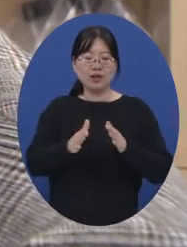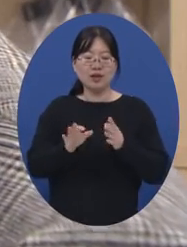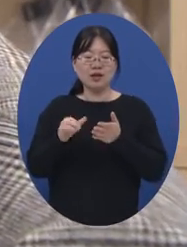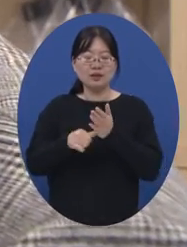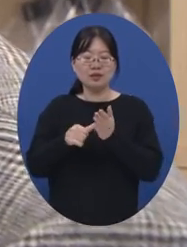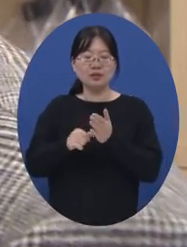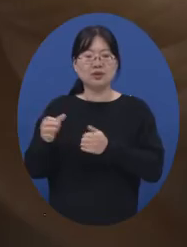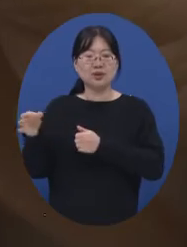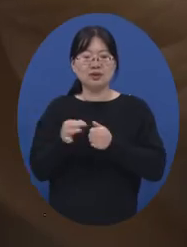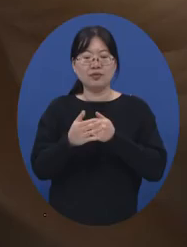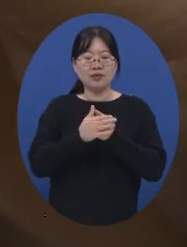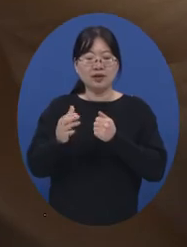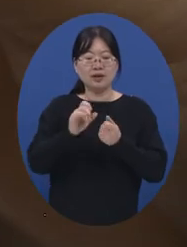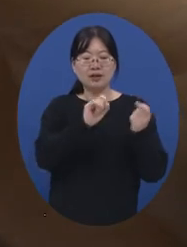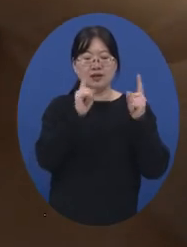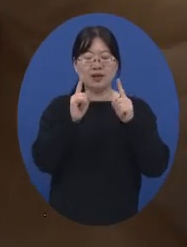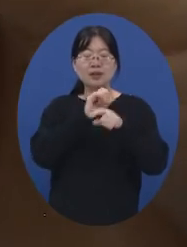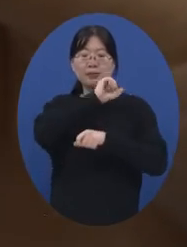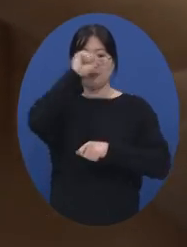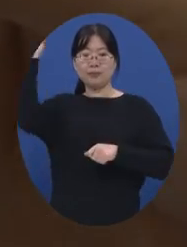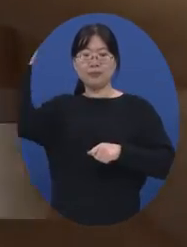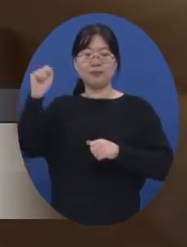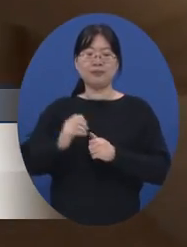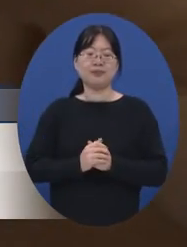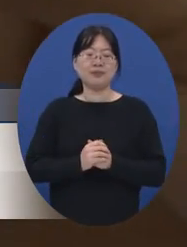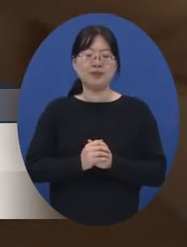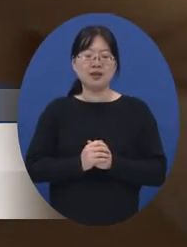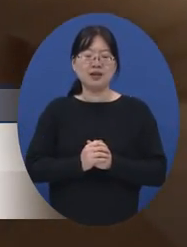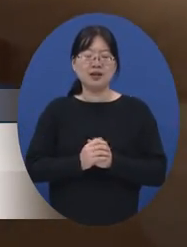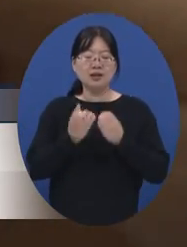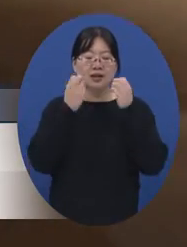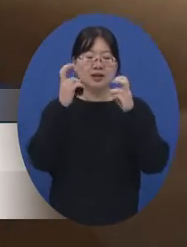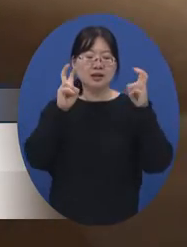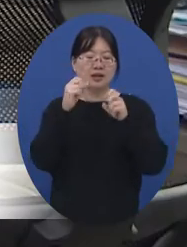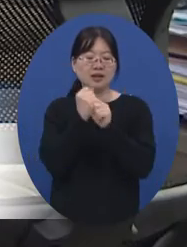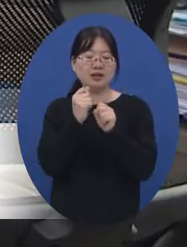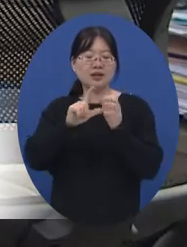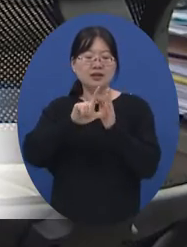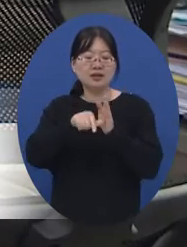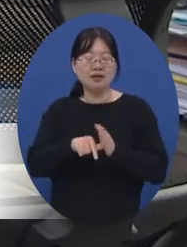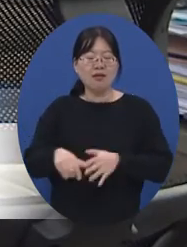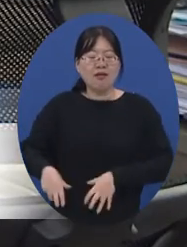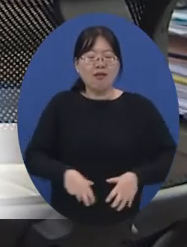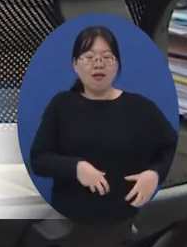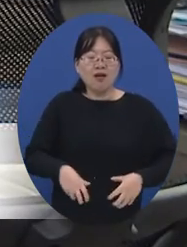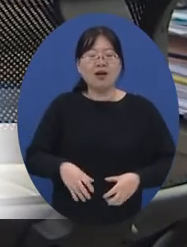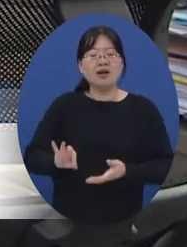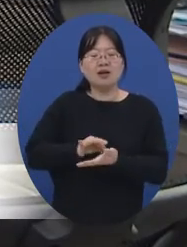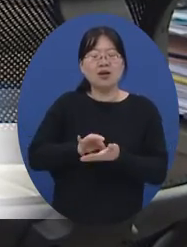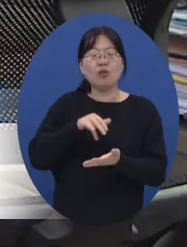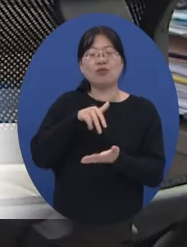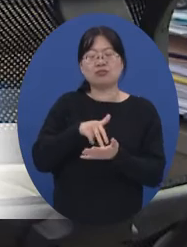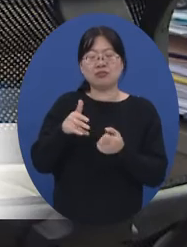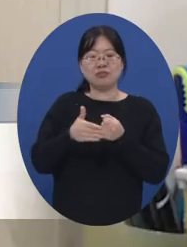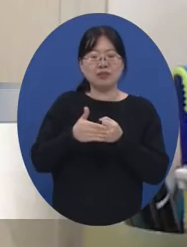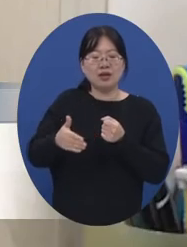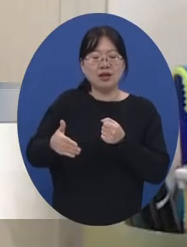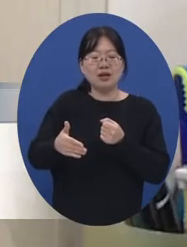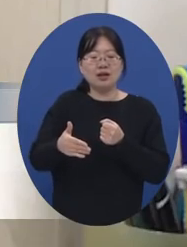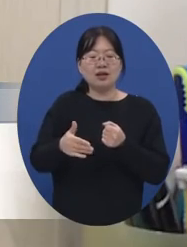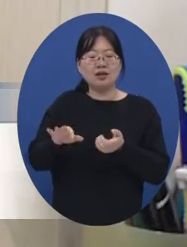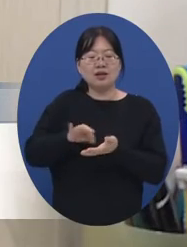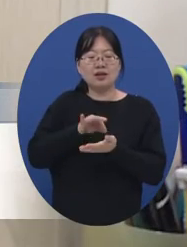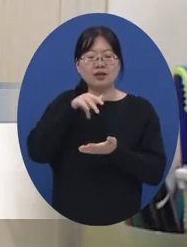지원받아 재기에 성공했습니다. 자금 많은 부분에서 머뭇머뭇되는 것은 자금 부분인 것 같습니다. 어떤 자금